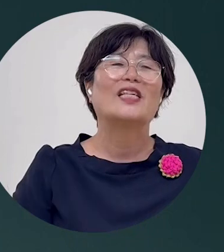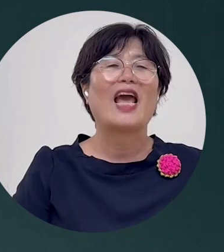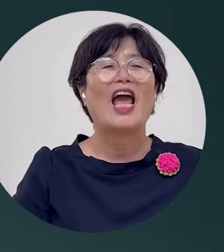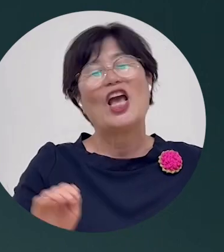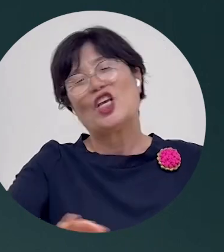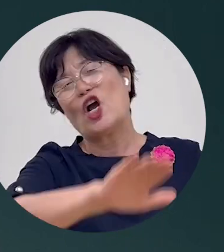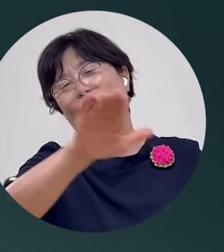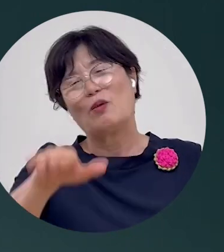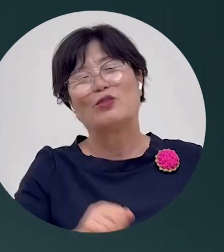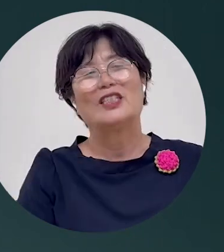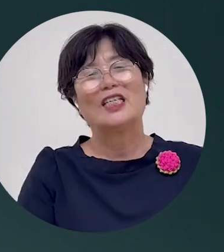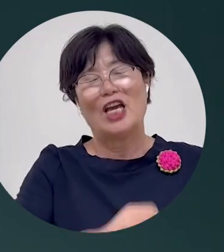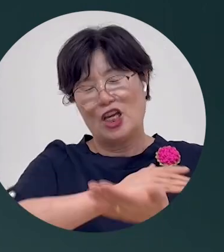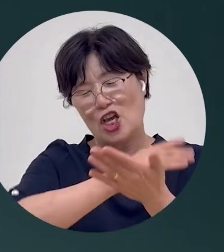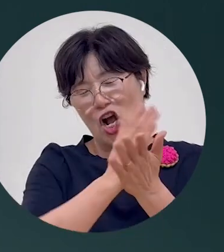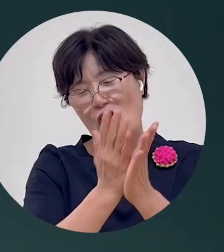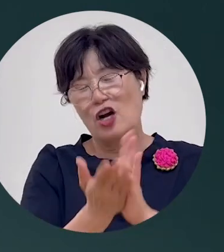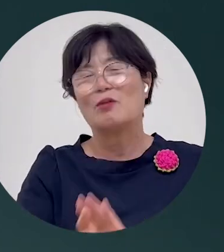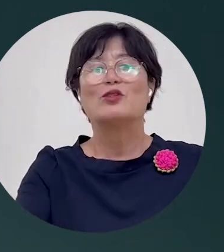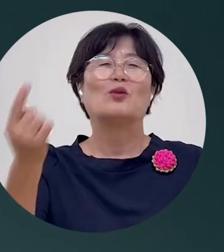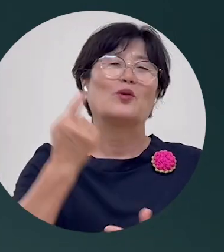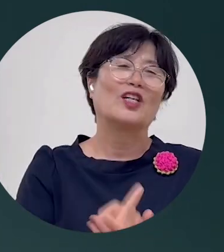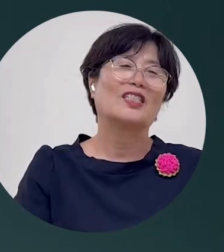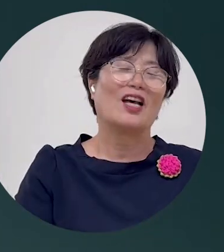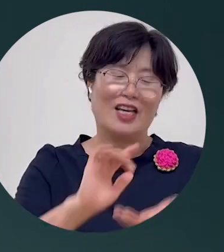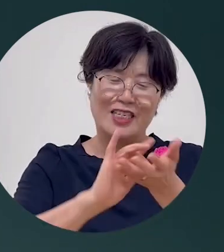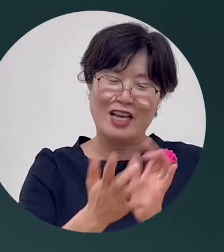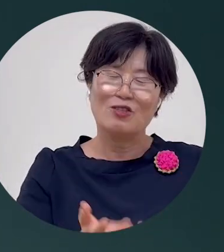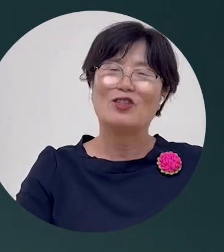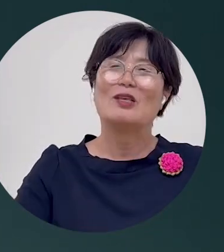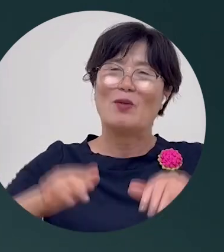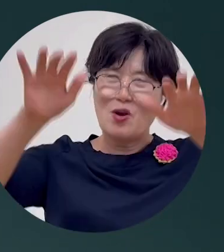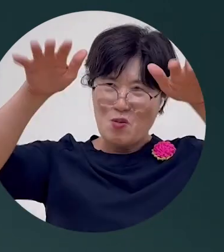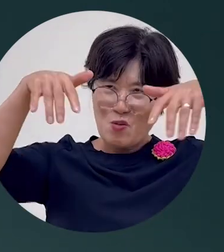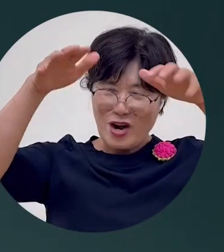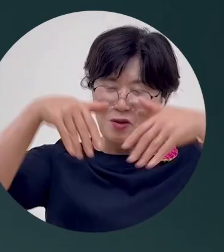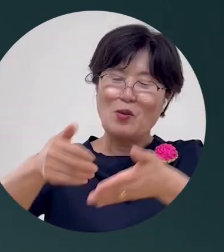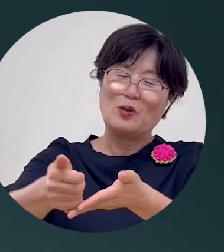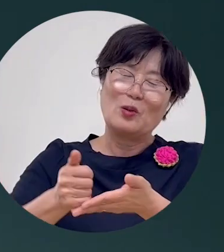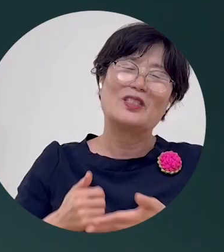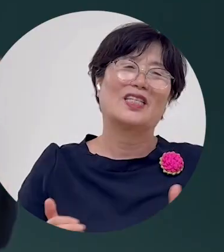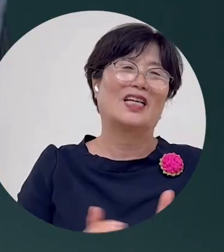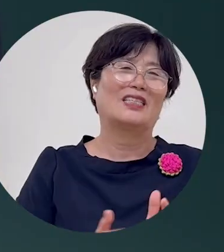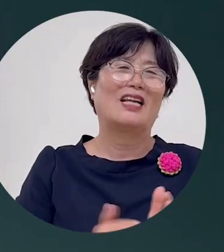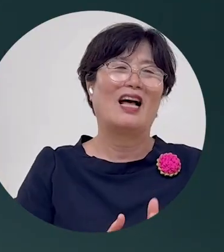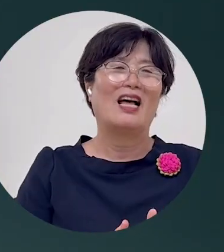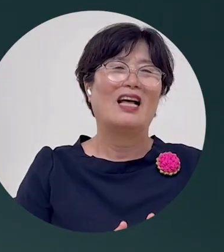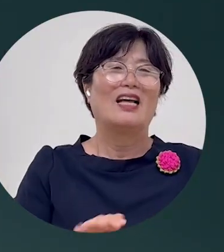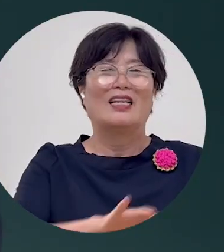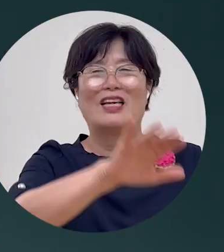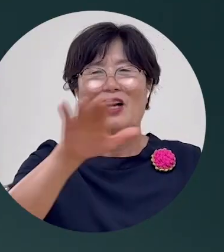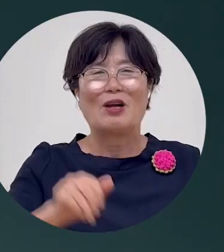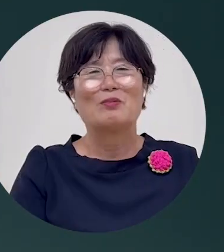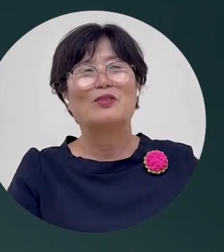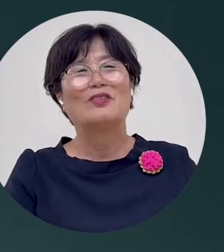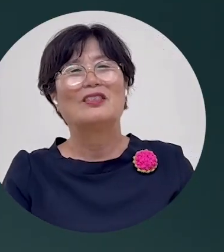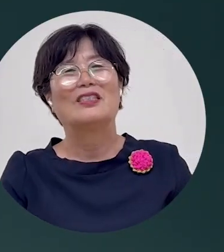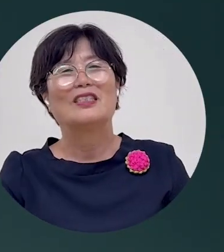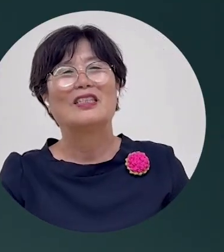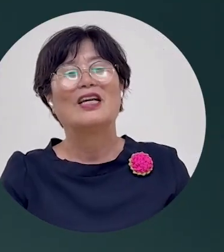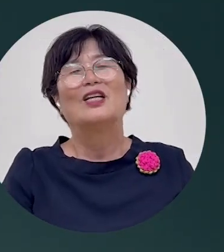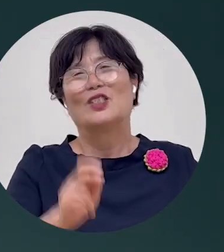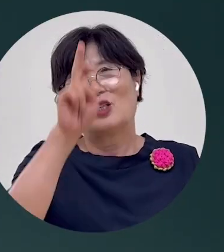여러분이 오셨어요. 예수님이 이 자리로 불러주셨어요. 예, 예. 여러분 올라가서 점심 맛있게